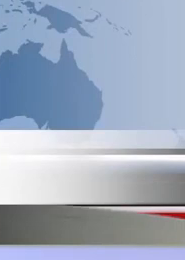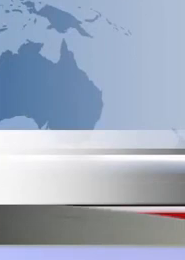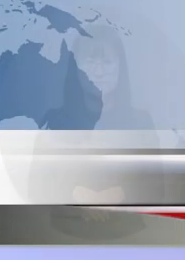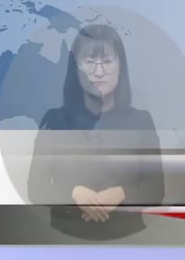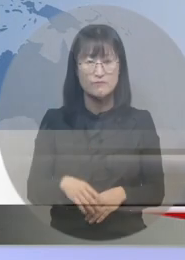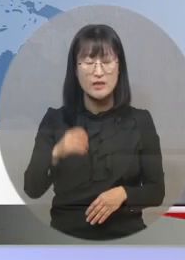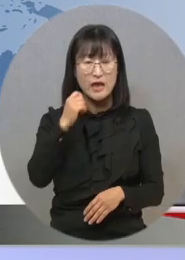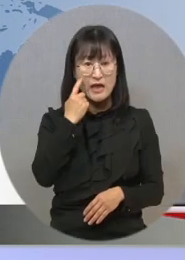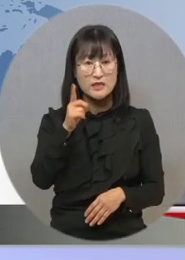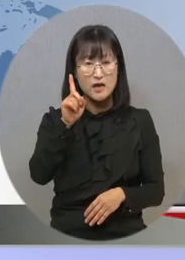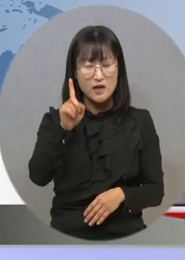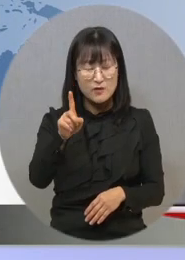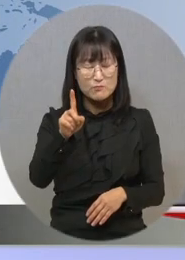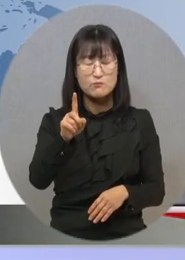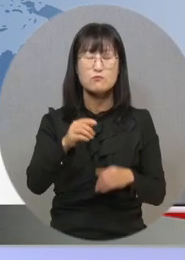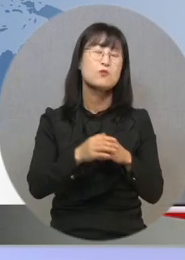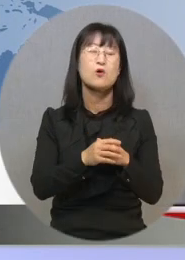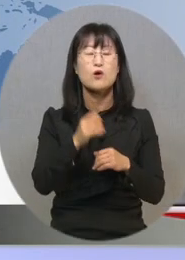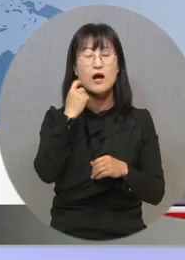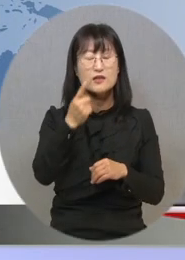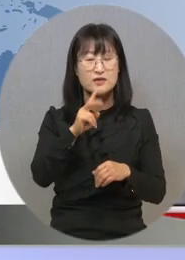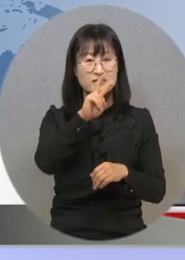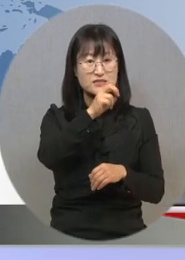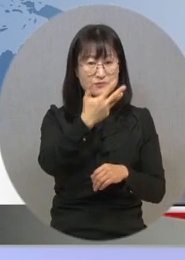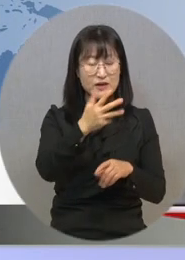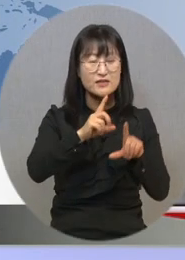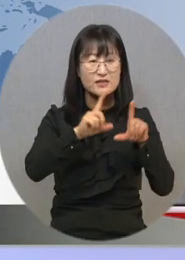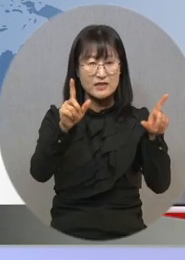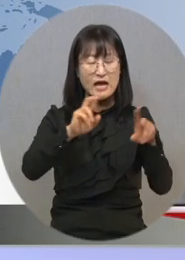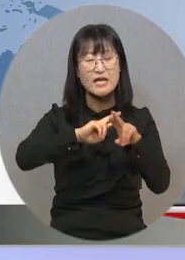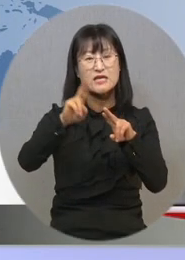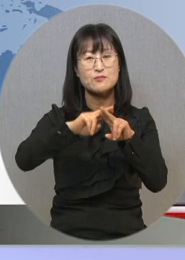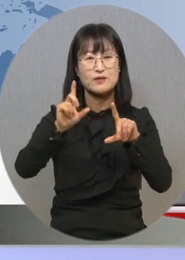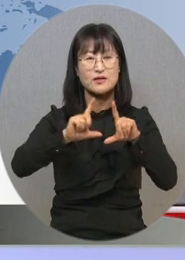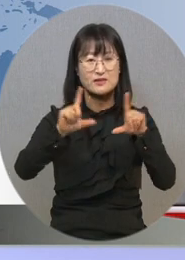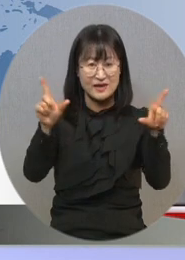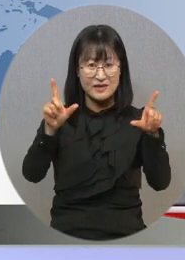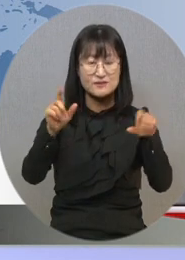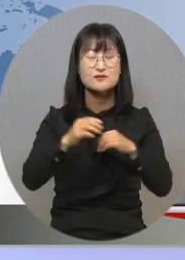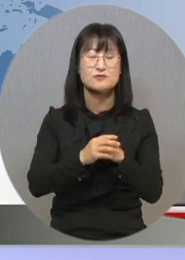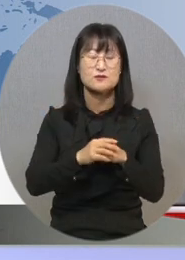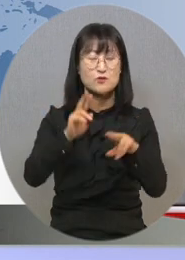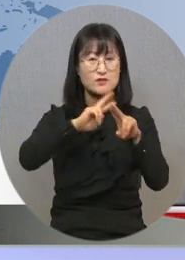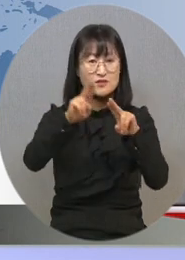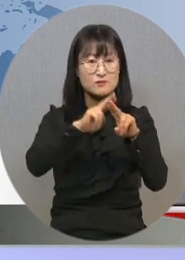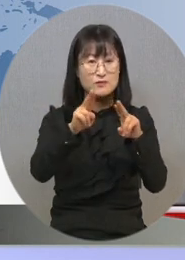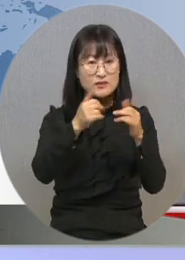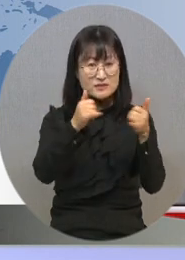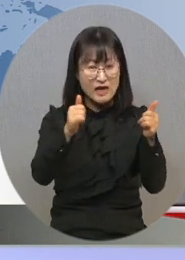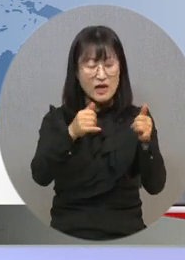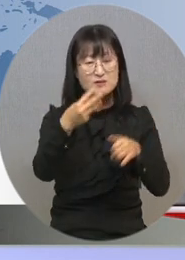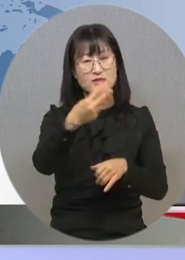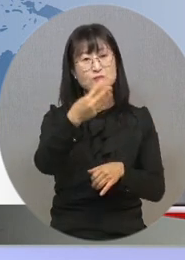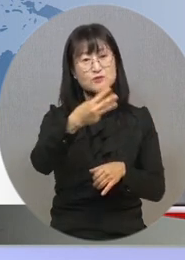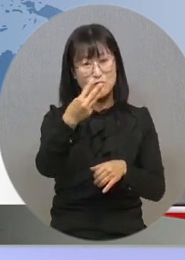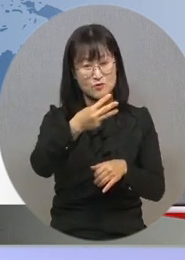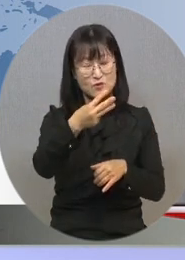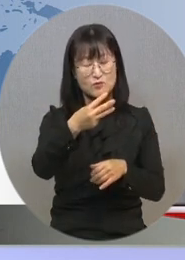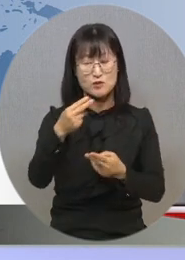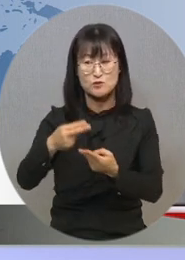한 달에 한 번 매월 28일마다 이발 데이를 열어 이발을 한 고객당 3,000원씩